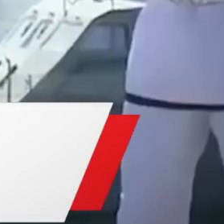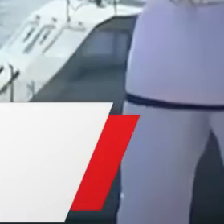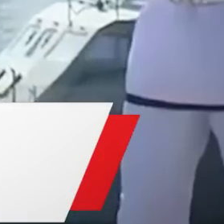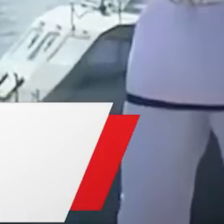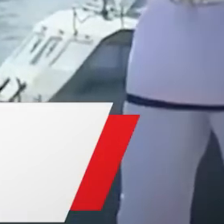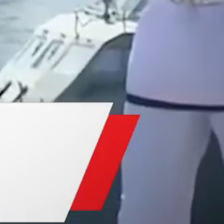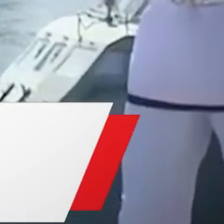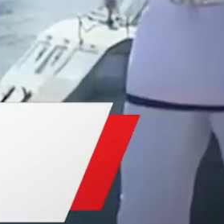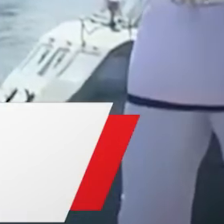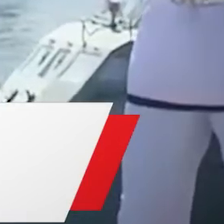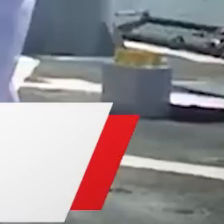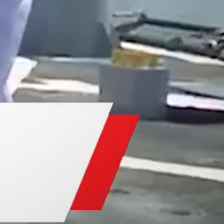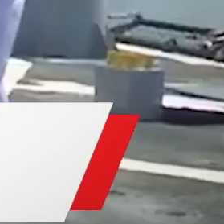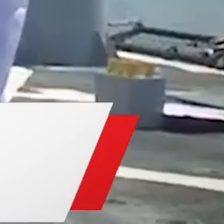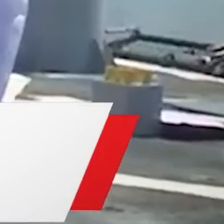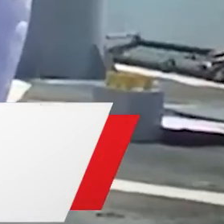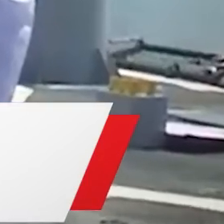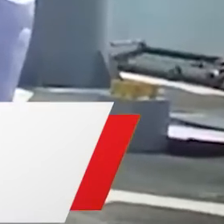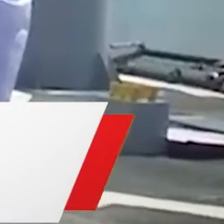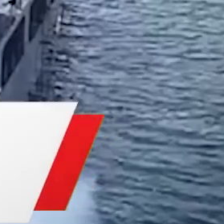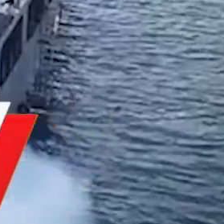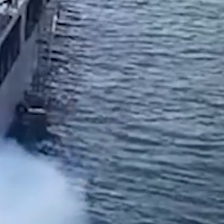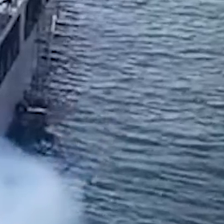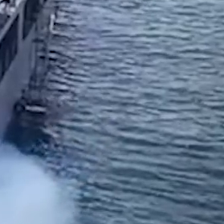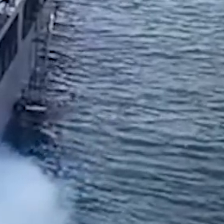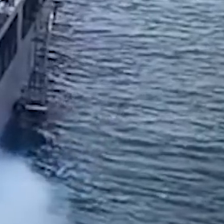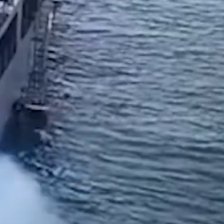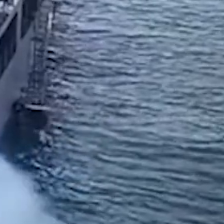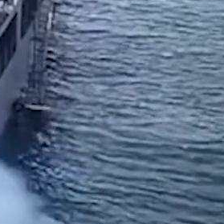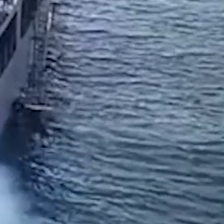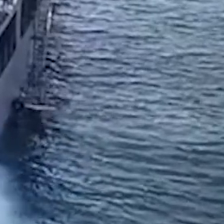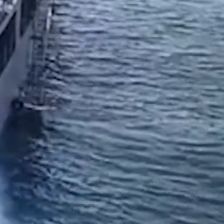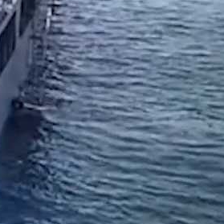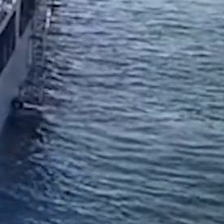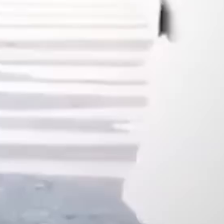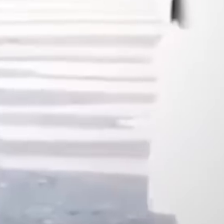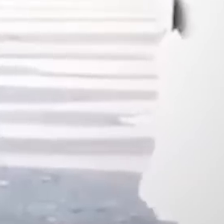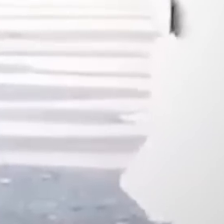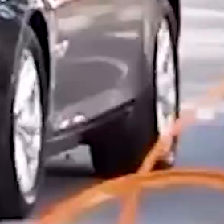தூதரகத்தின் பாதுகாப்பு உதவியாளர் கேர்னல் அவிகாய் சப்ரானி